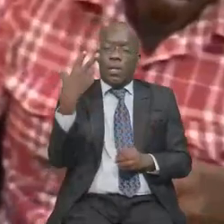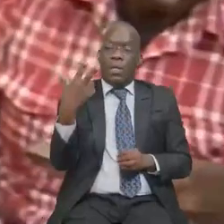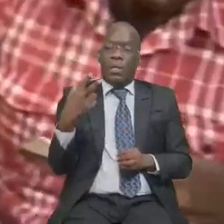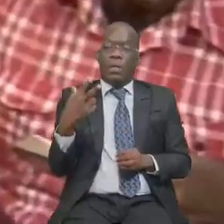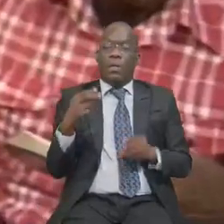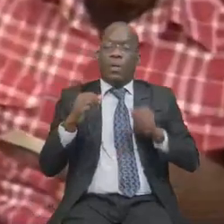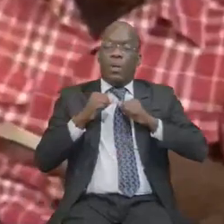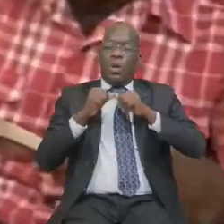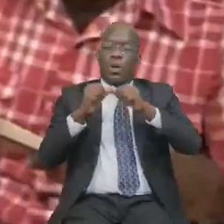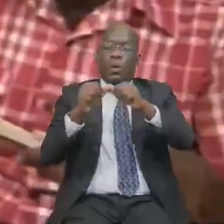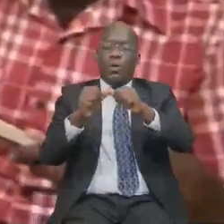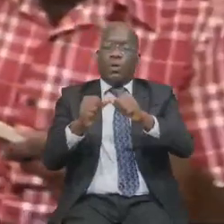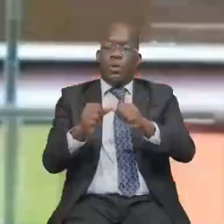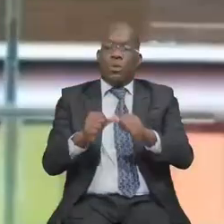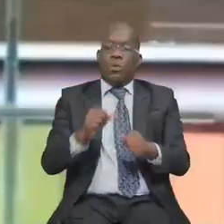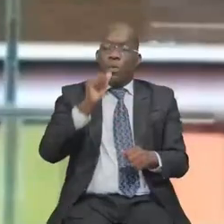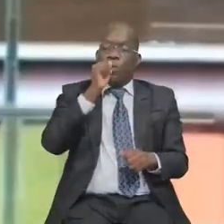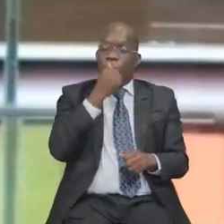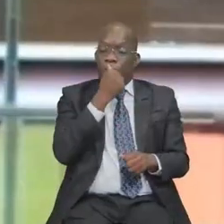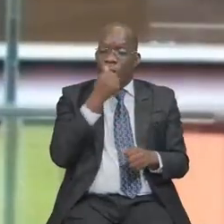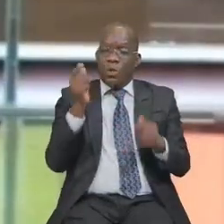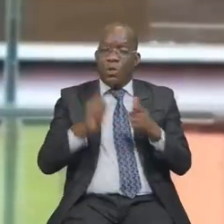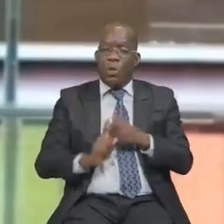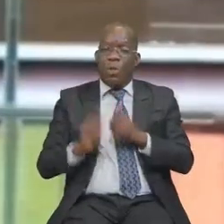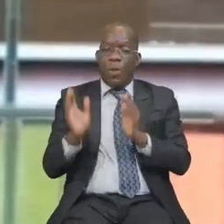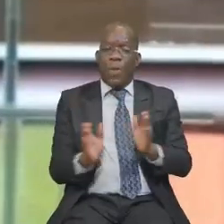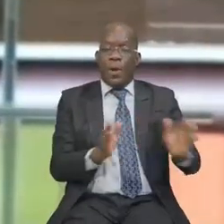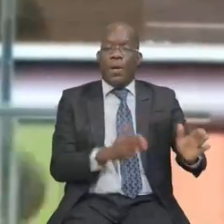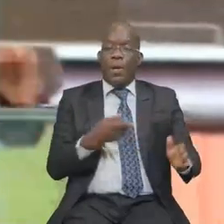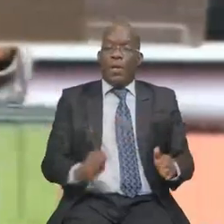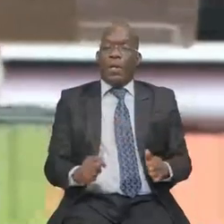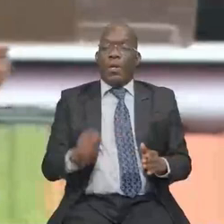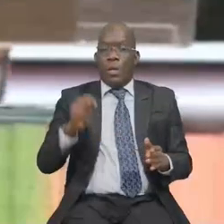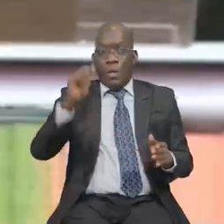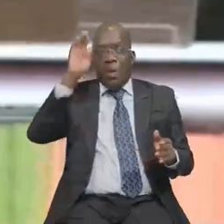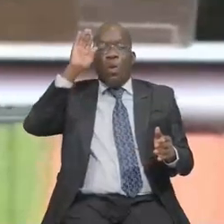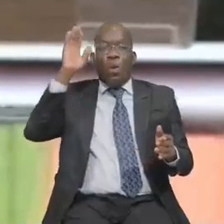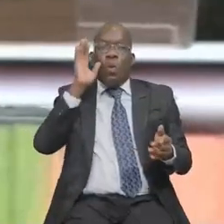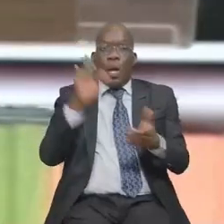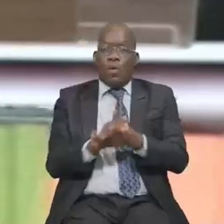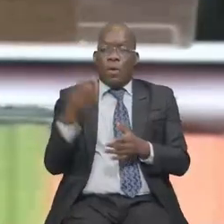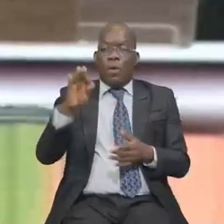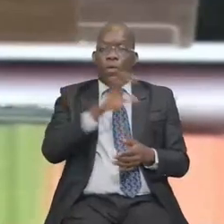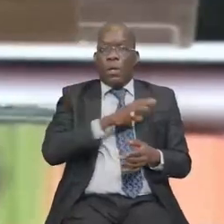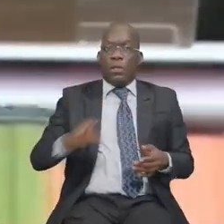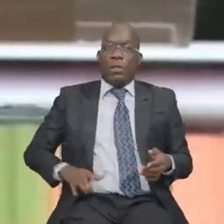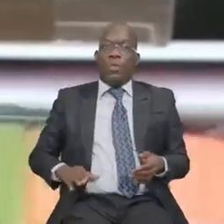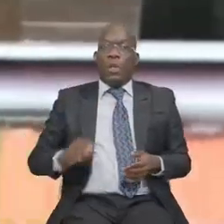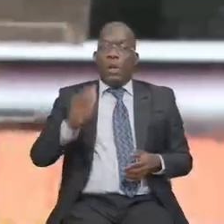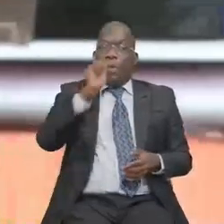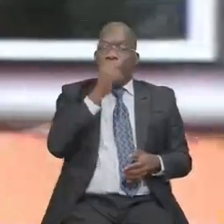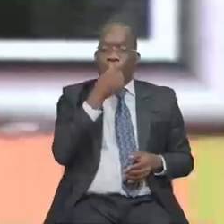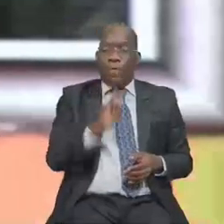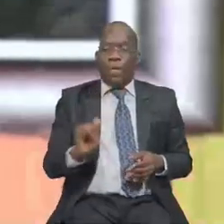Persévérer pour préparer l'épouse de Christ. Persévérer pour préparer. Maintenant que Christ